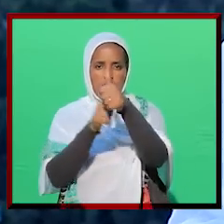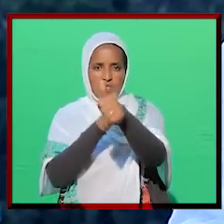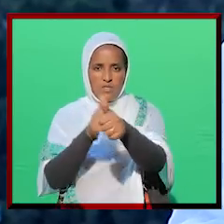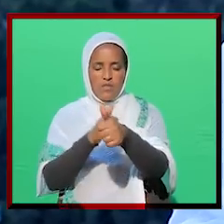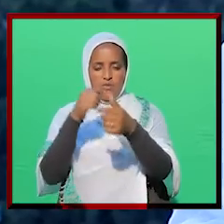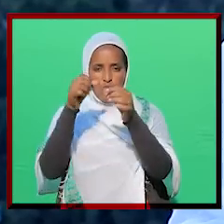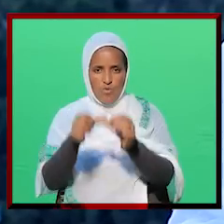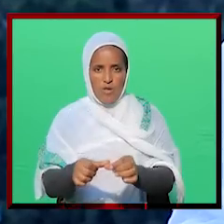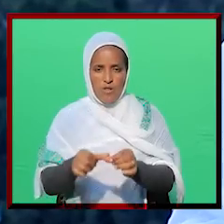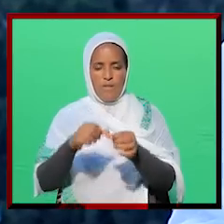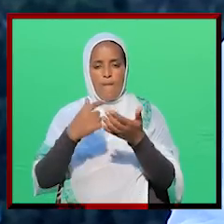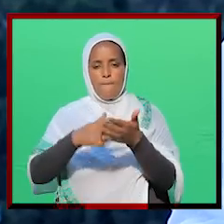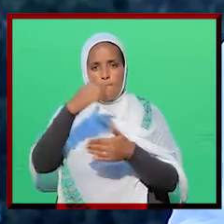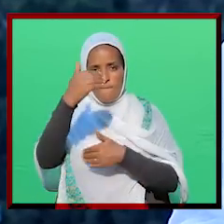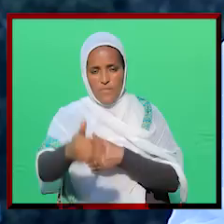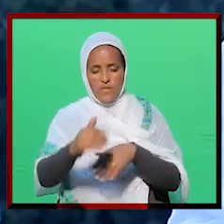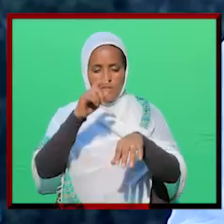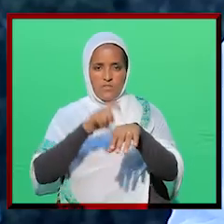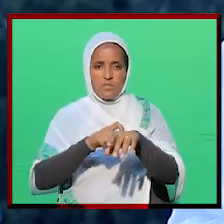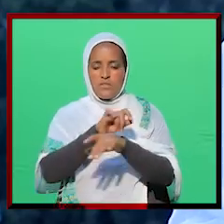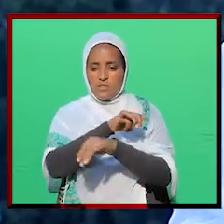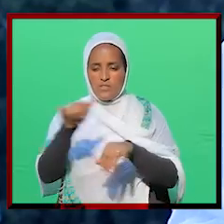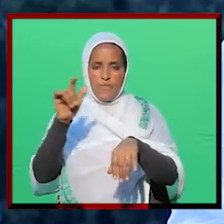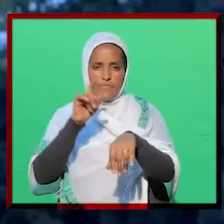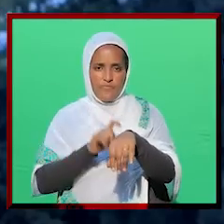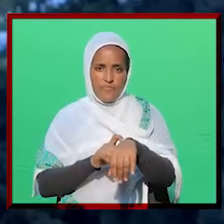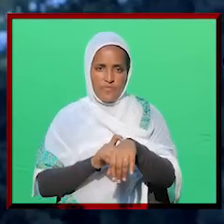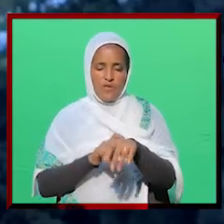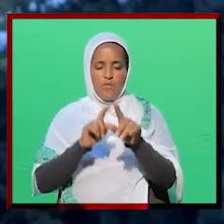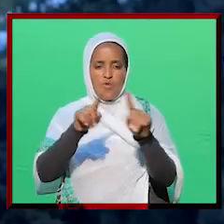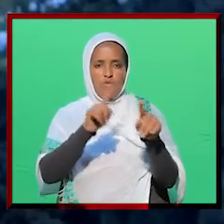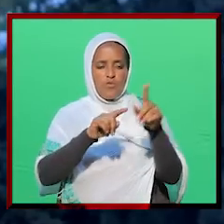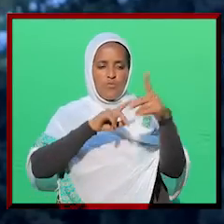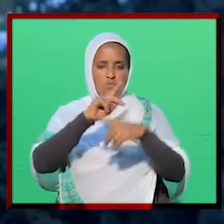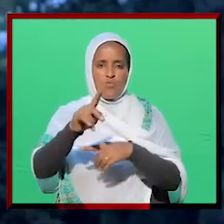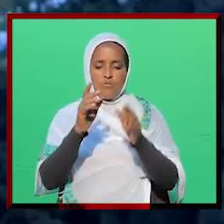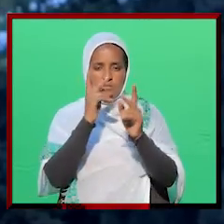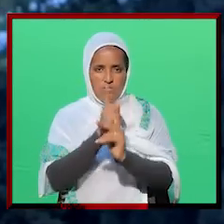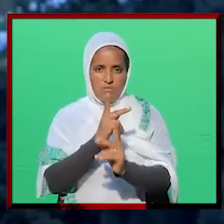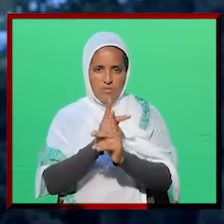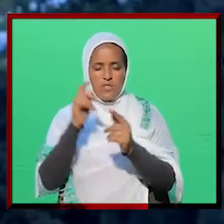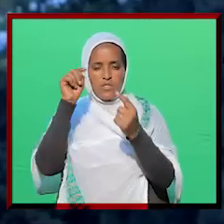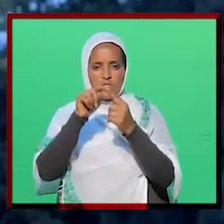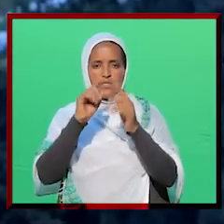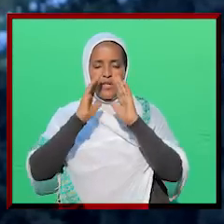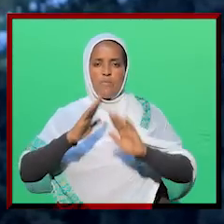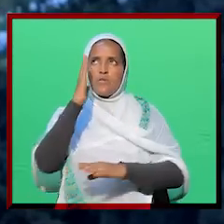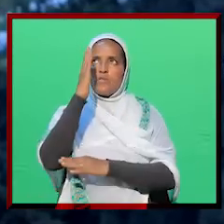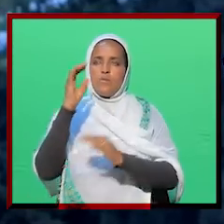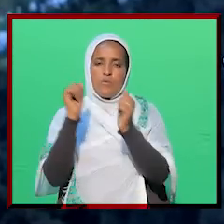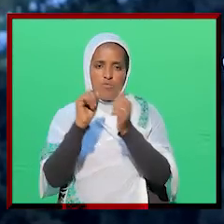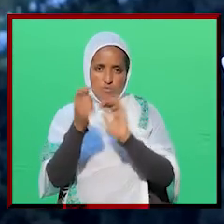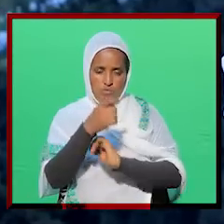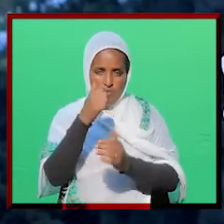ዝግጅታችንን እየተከታተልን እንቆያለን። በሚቀጥለው ጊዜ በተመሳሳይ ሰዓት በልዩ ልዩ ዝግጅቶች እንጠብቃችኋለን። እስከዛው